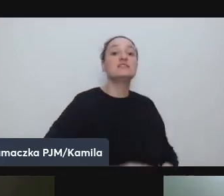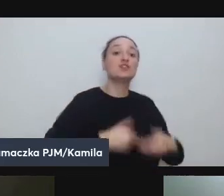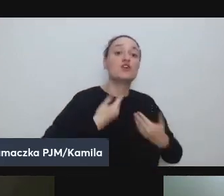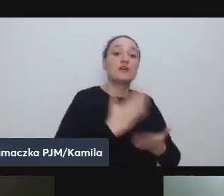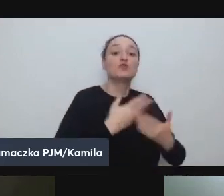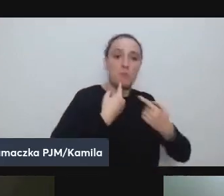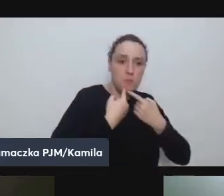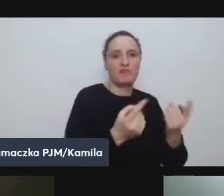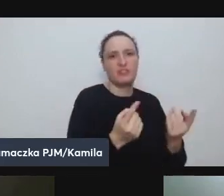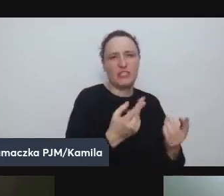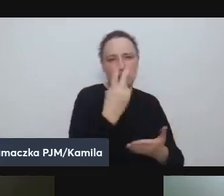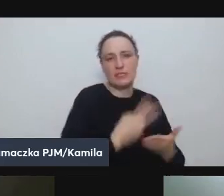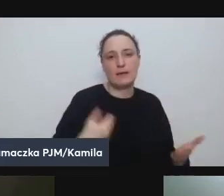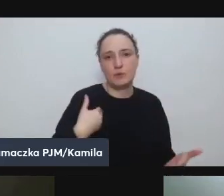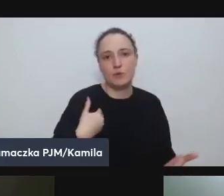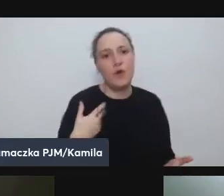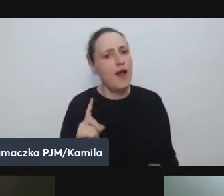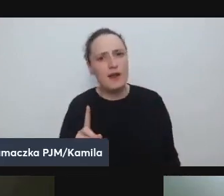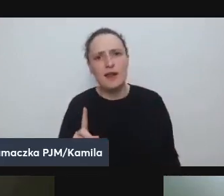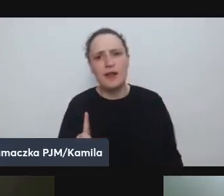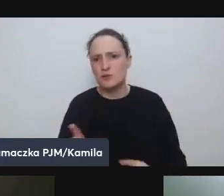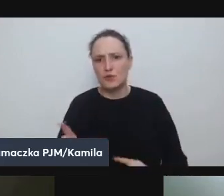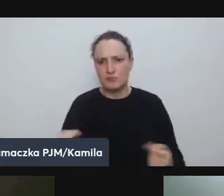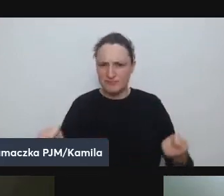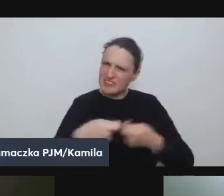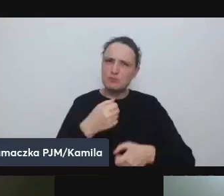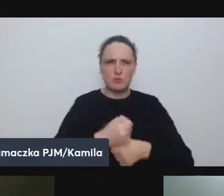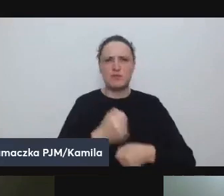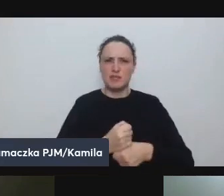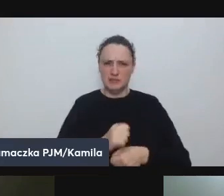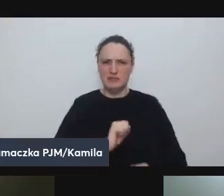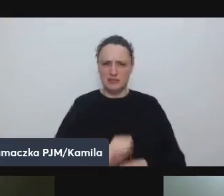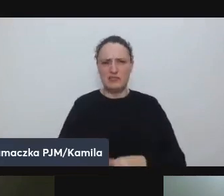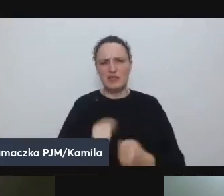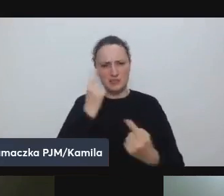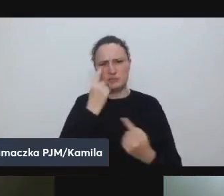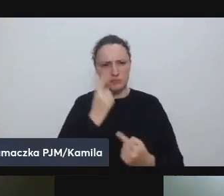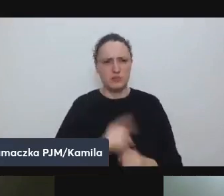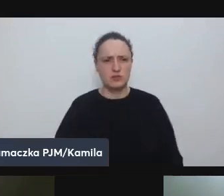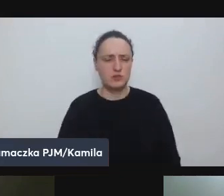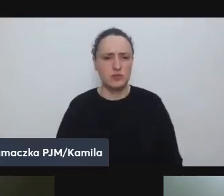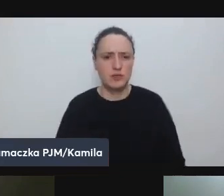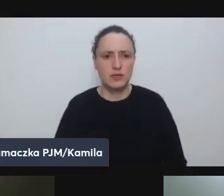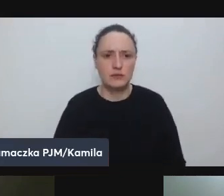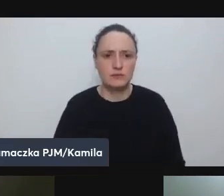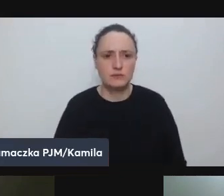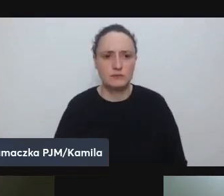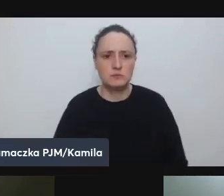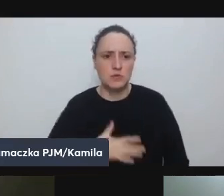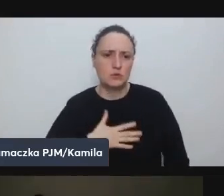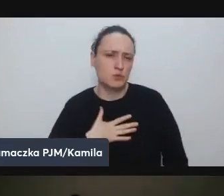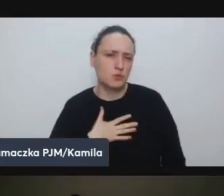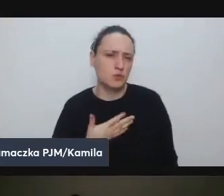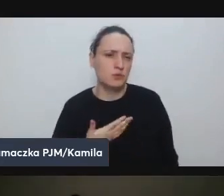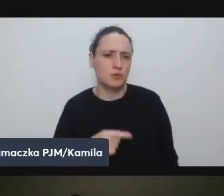to, ale jak najbardziej tutaj myślę, że pracują nad tym razem i ja jakby mam nadal takie wrażenie, że to jest też